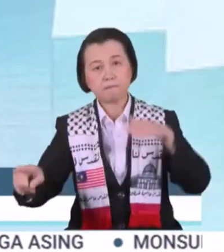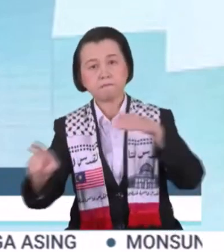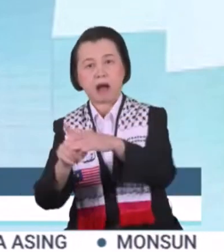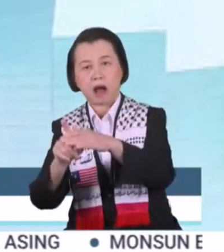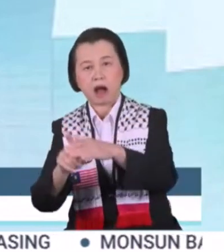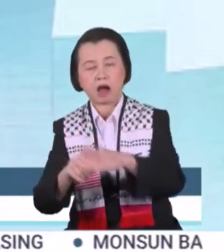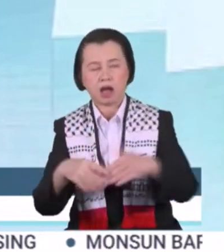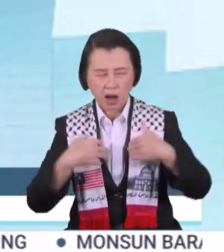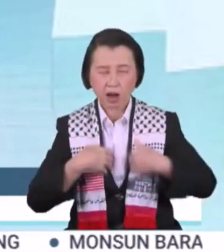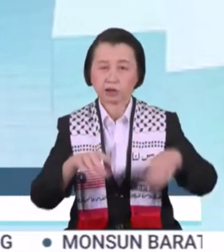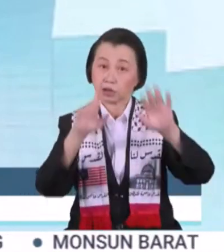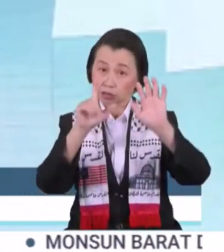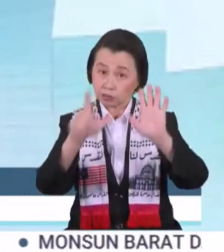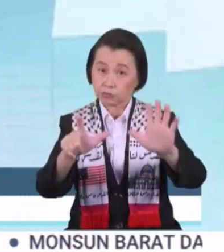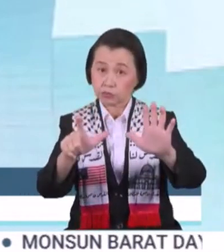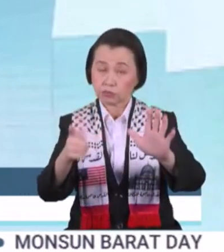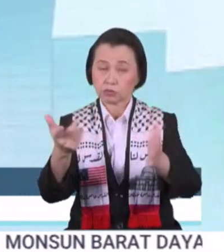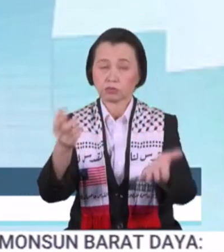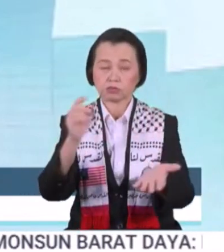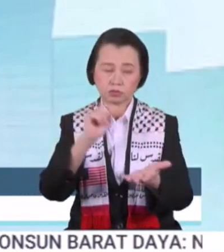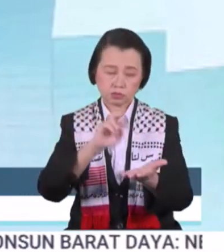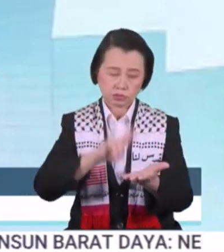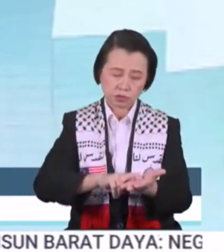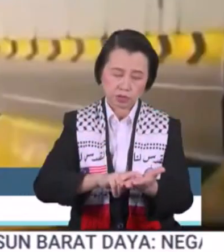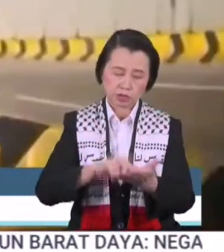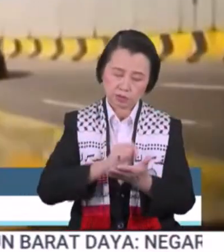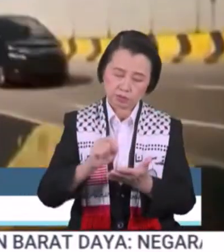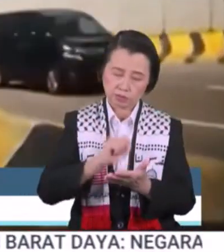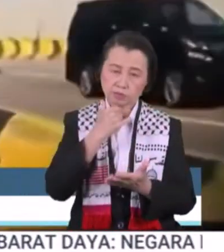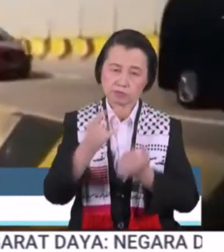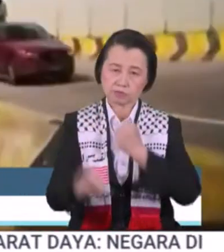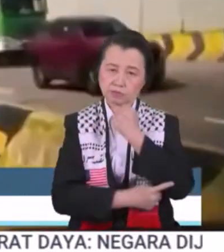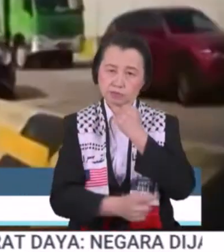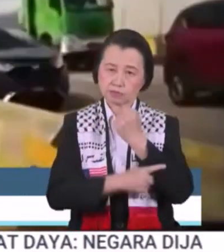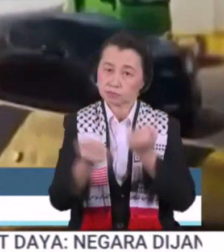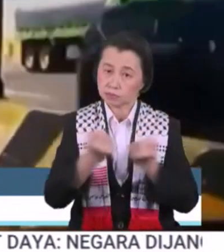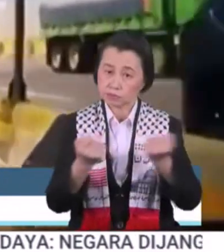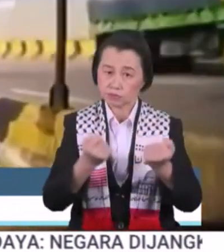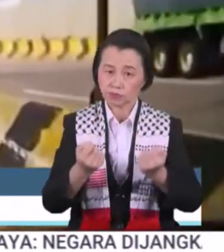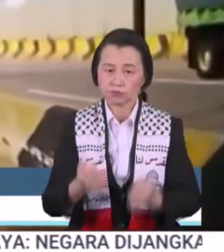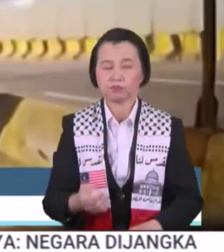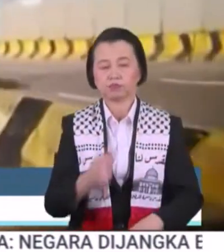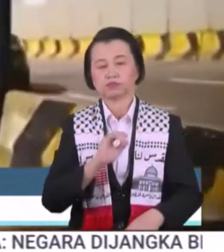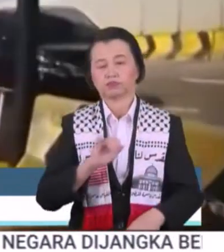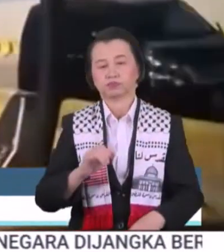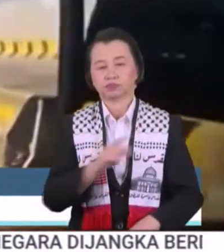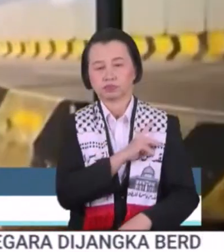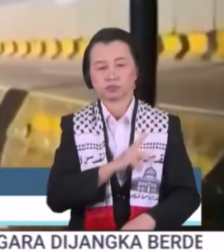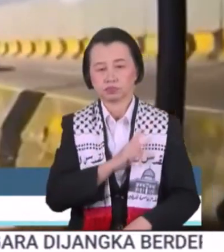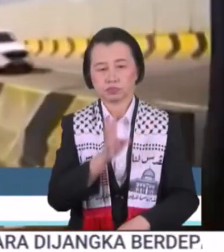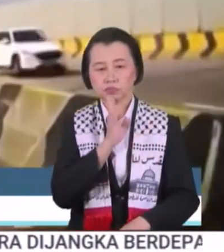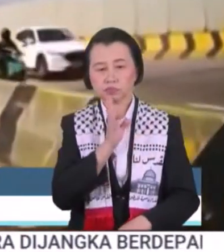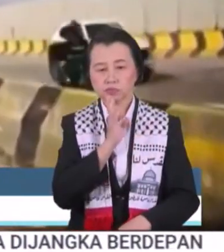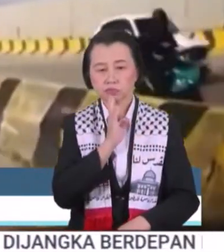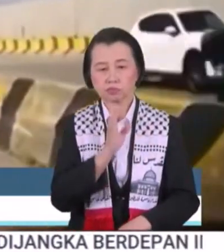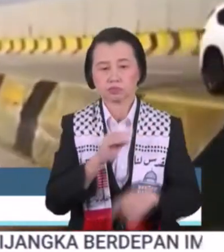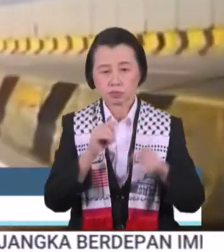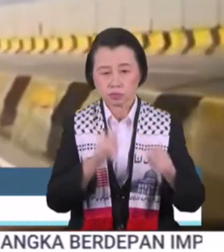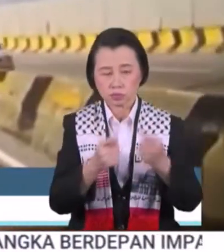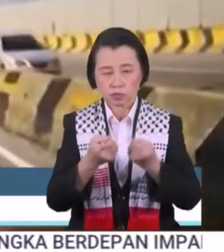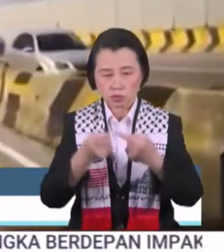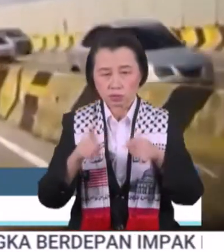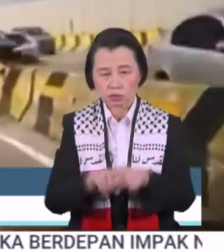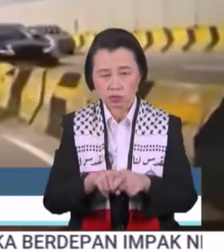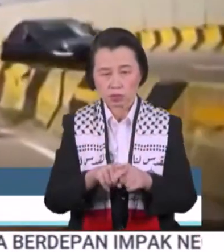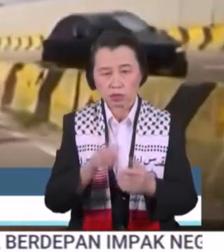selain mempunyai 7 rekod saman trafik. Ketua Polis Johor Bahru Selatan ACP Raup Selamat dalam kenyataan memaklumkan